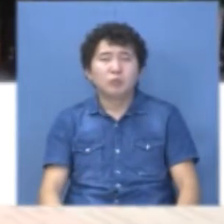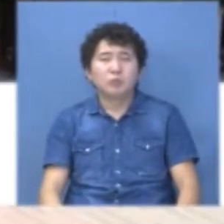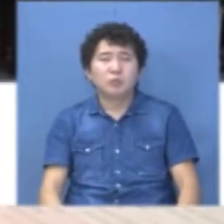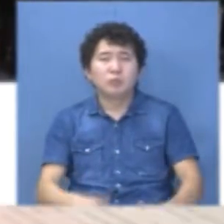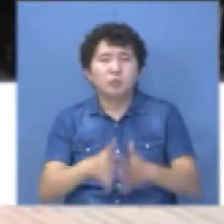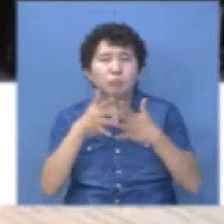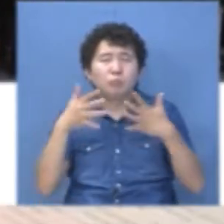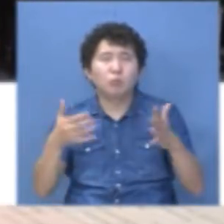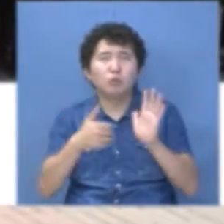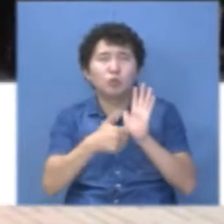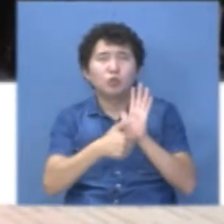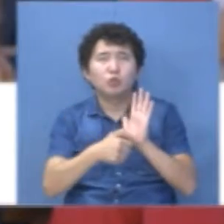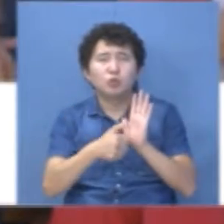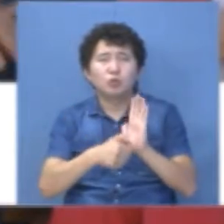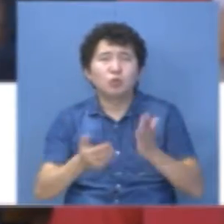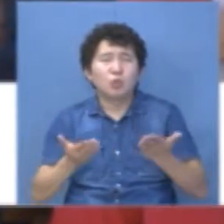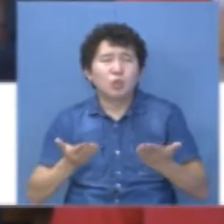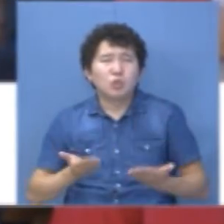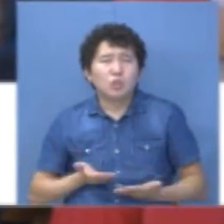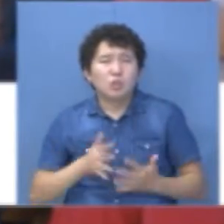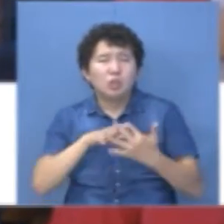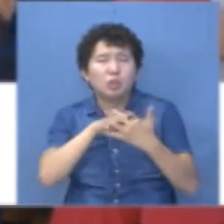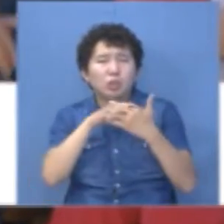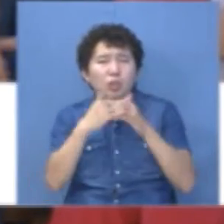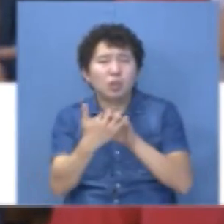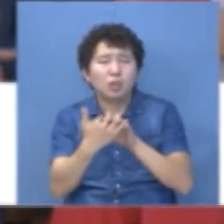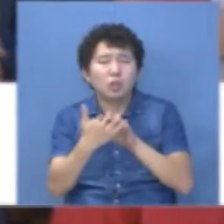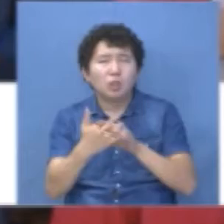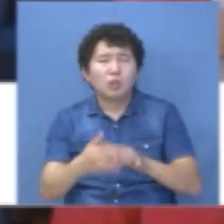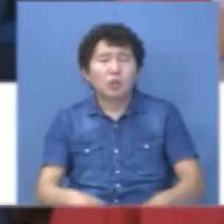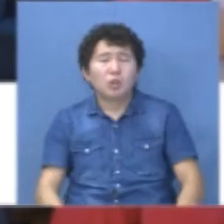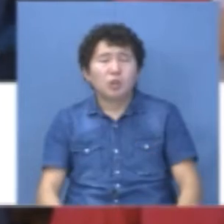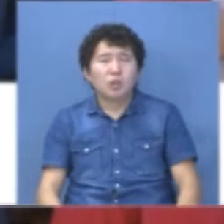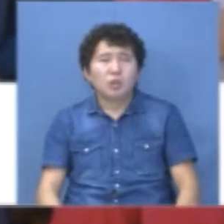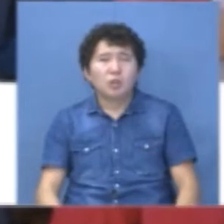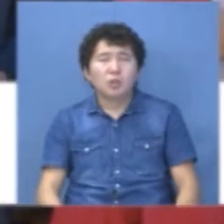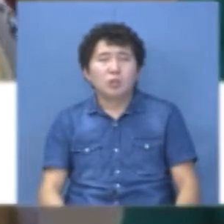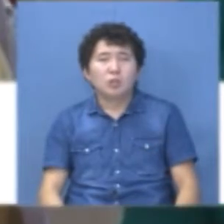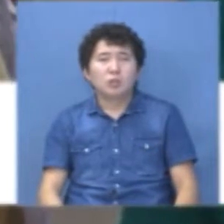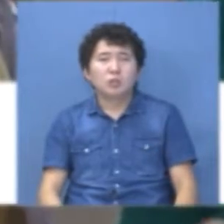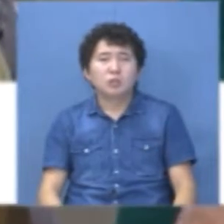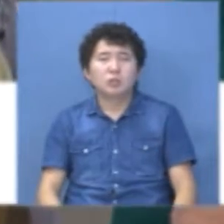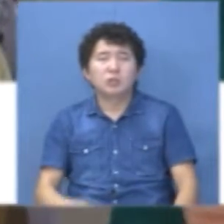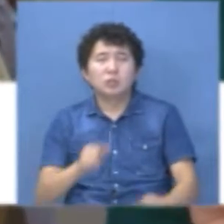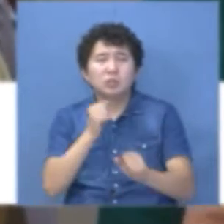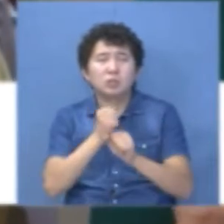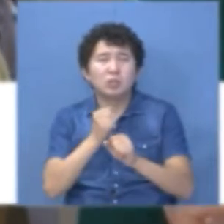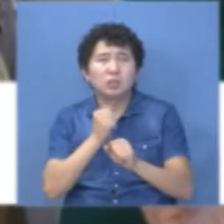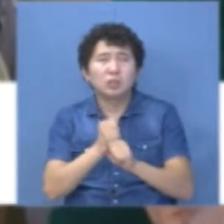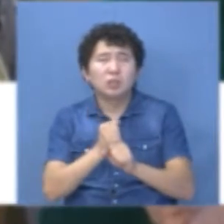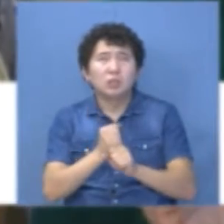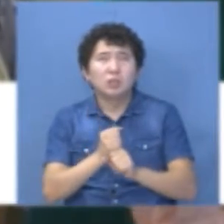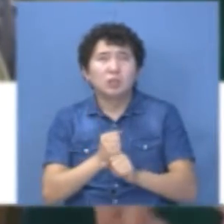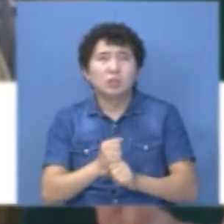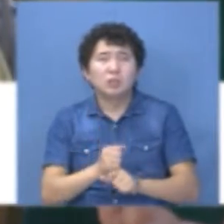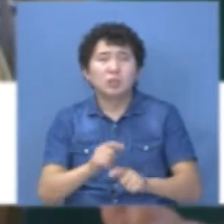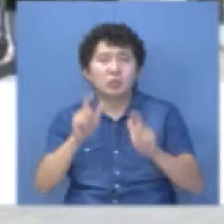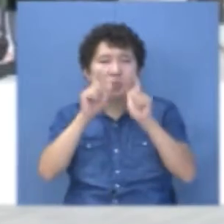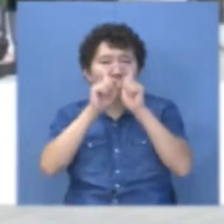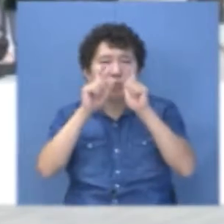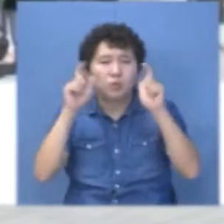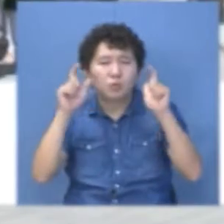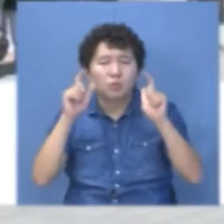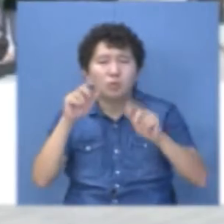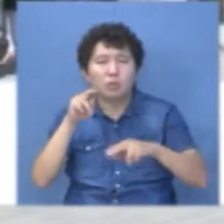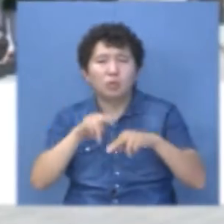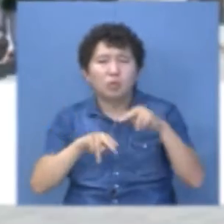600-ден астам тұрғыны бар елді мекенде қолға алынып жатқан пилоттық бағдарлама ауыл тынысы үшін жасалған игі істердің бірі. Ал осы білім ордасын